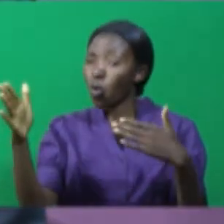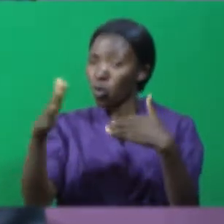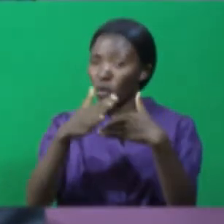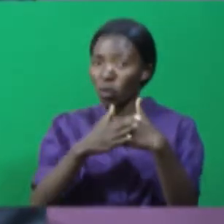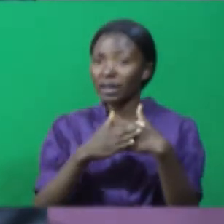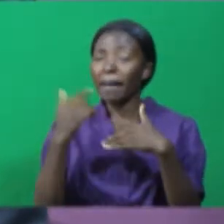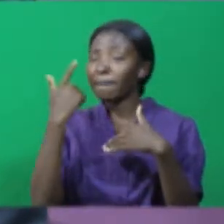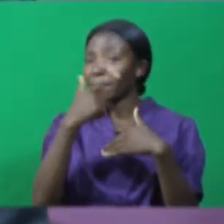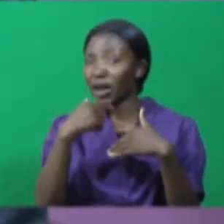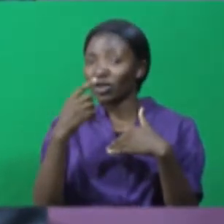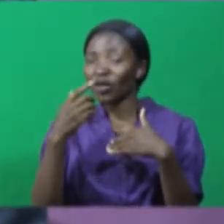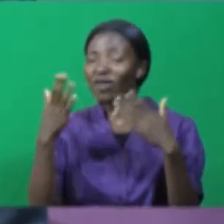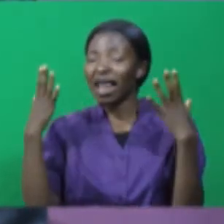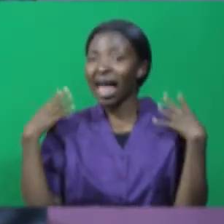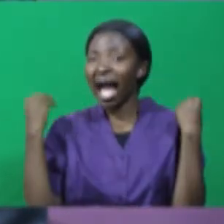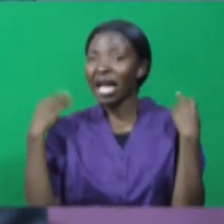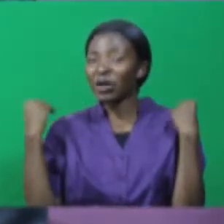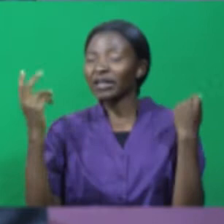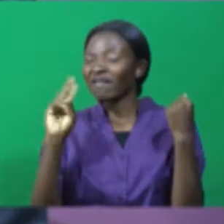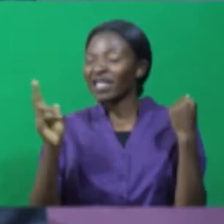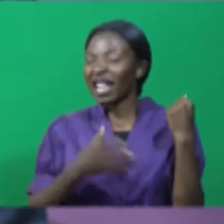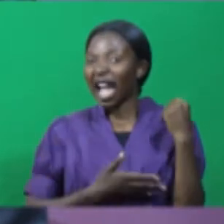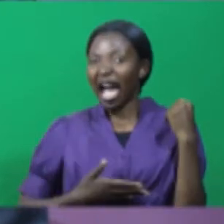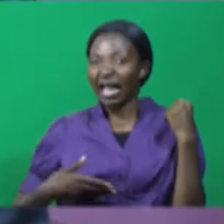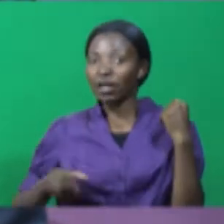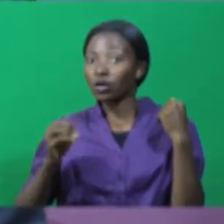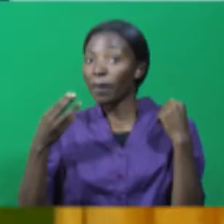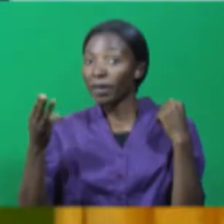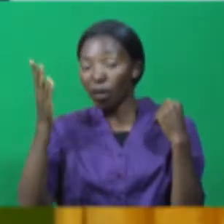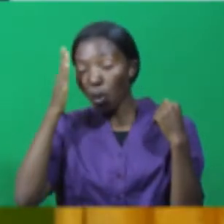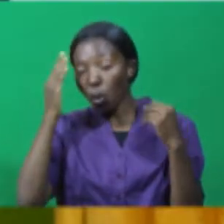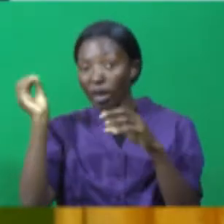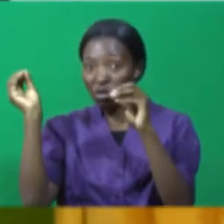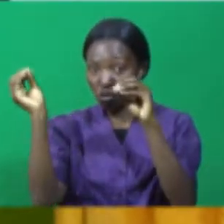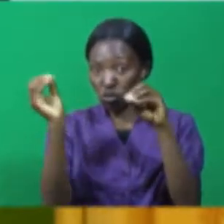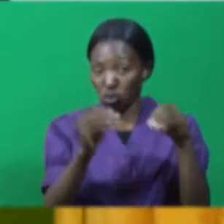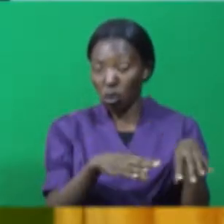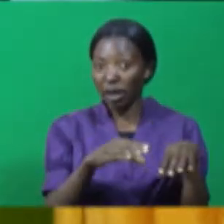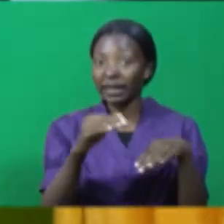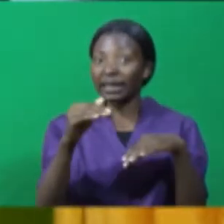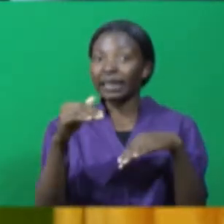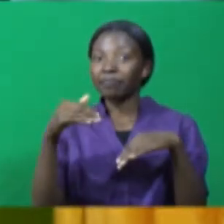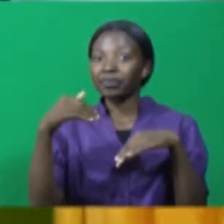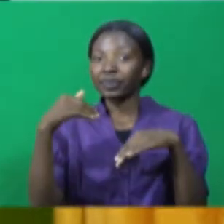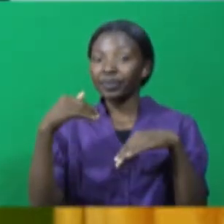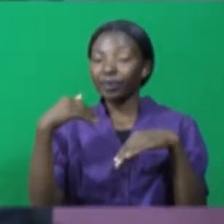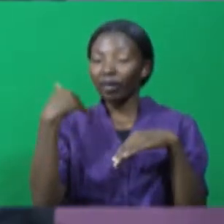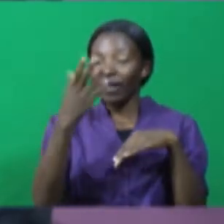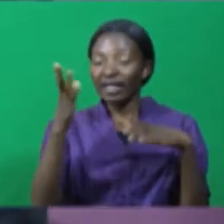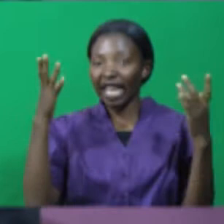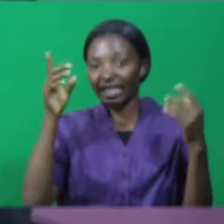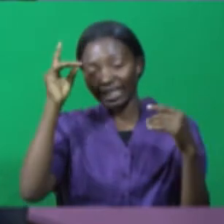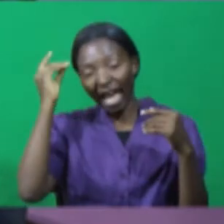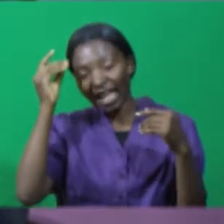dzine nzara. Because vanhu vakanga vakanda Daniel ka. Pavakazokandwa iwo vakadyiwa. Bible rinoti